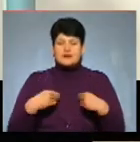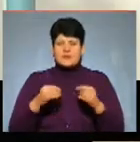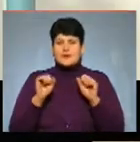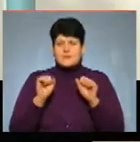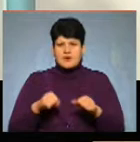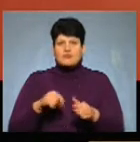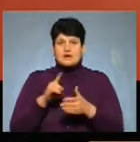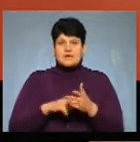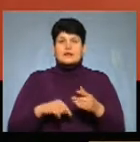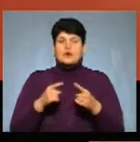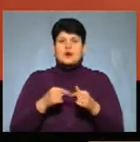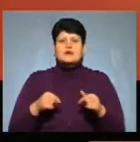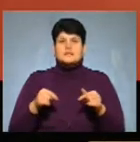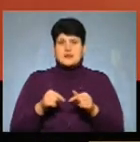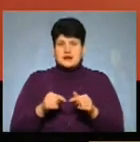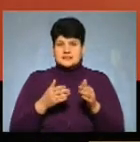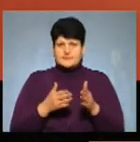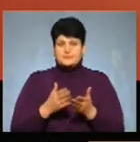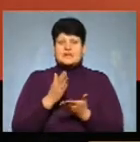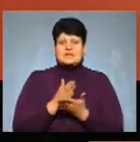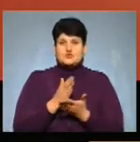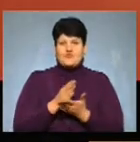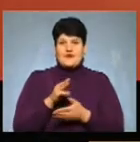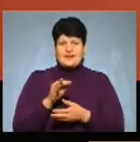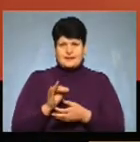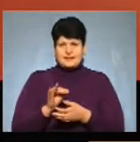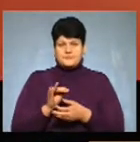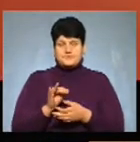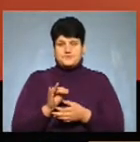релігійній організації значить, існувати, не